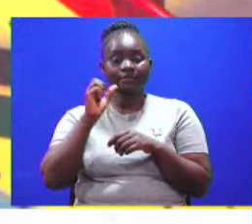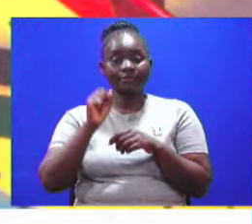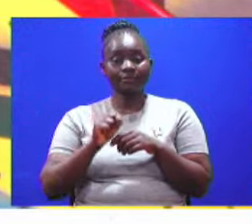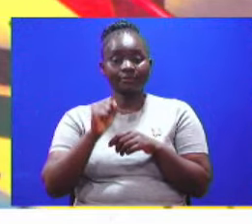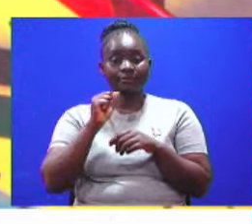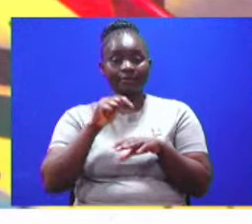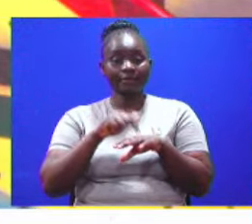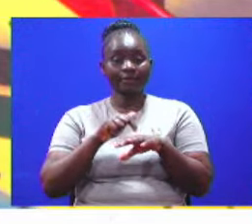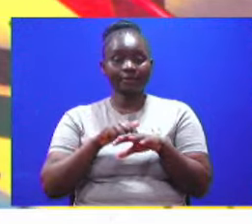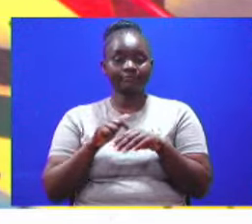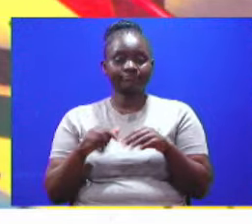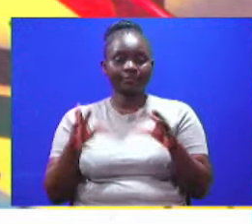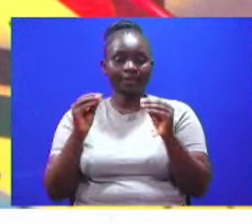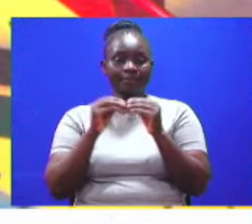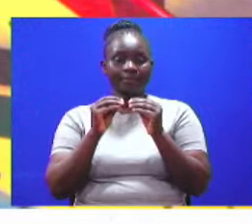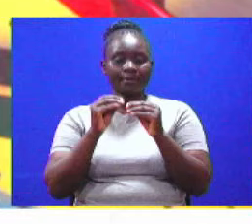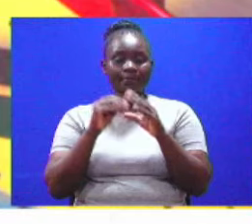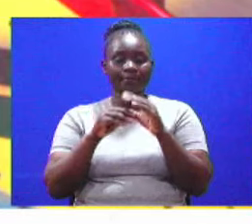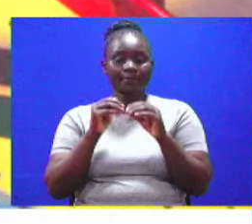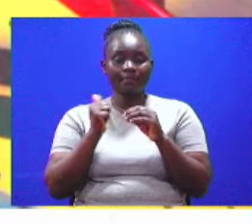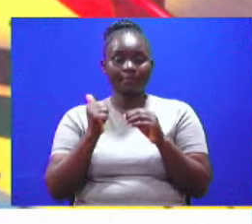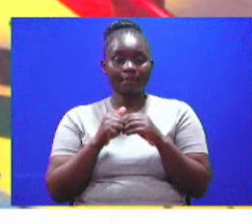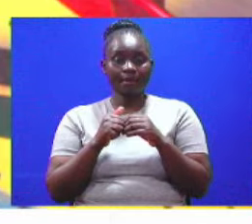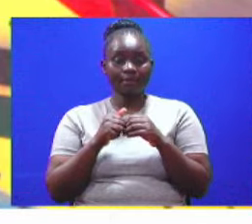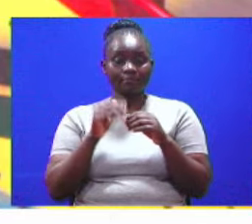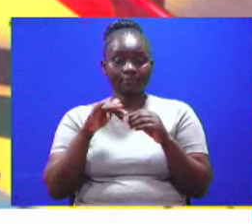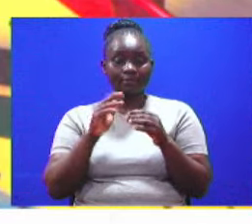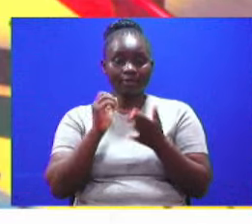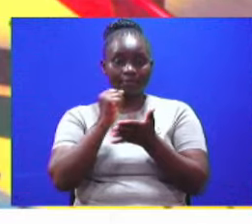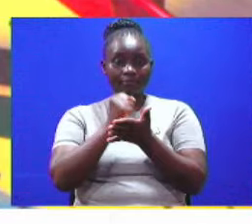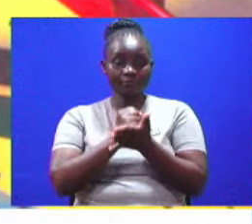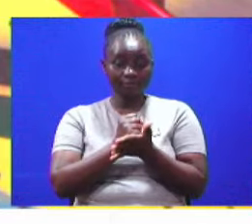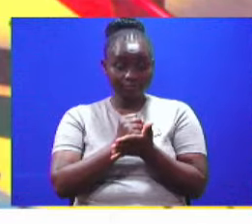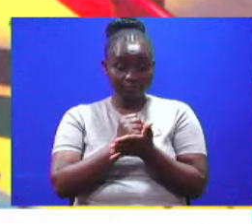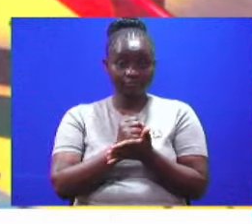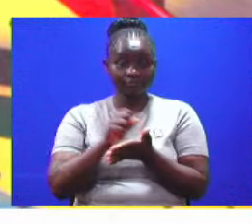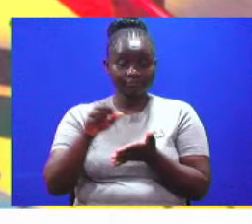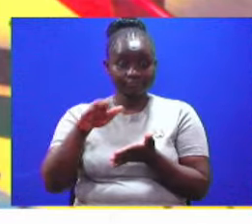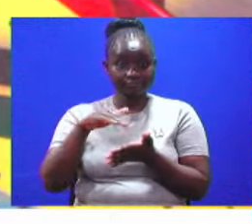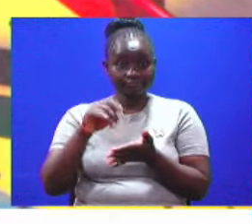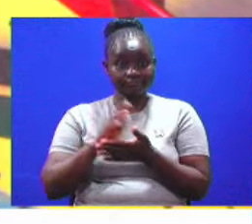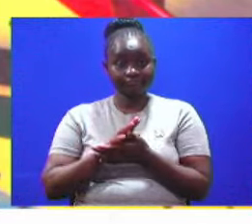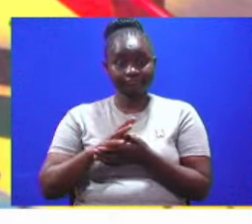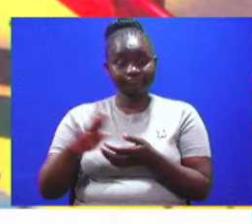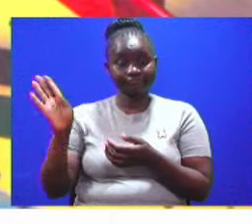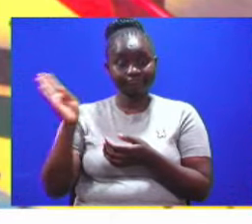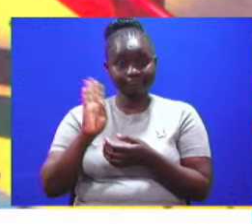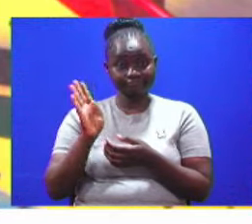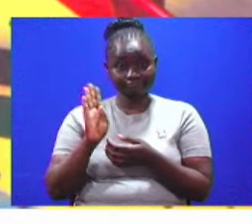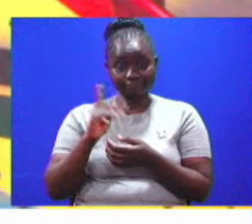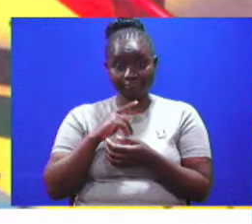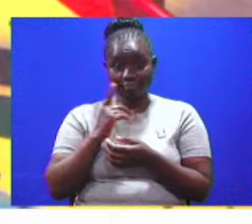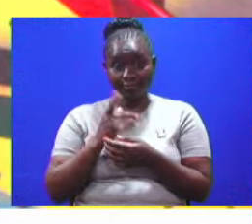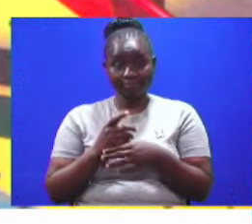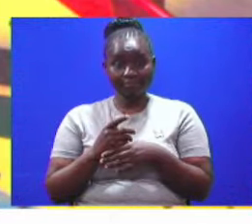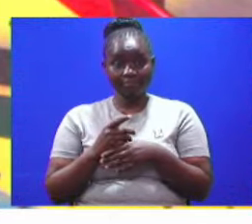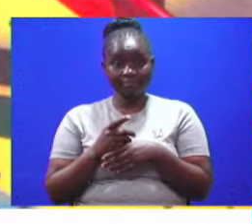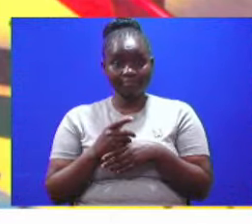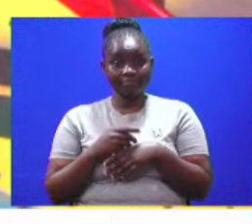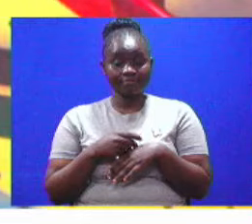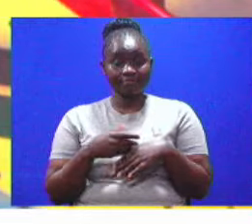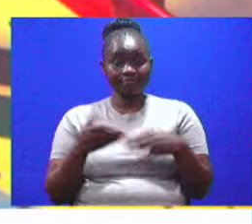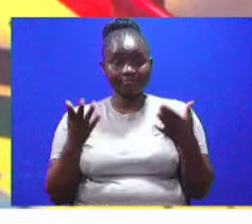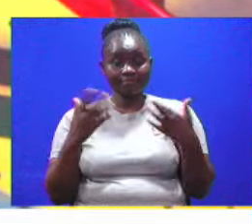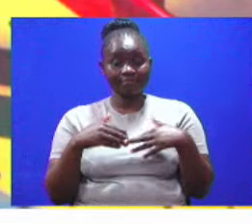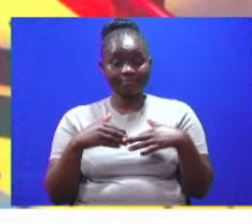kiwa nyara koba kumbira na ase chia visi chiabo anene ase semo elia ya bonchari mwiliki oito dipo na